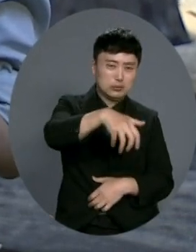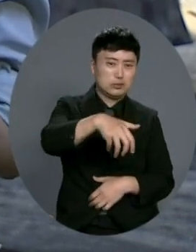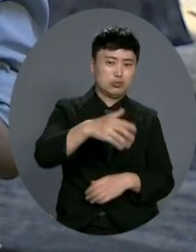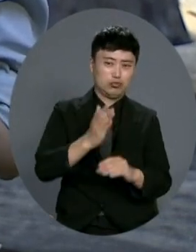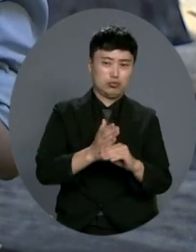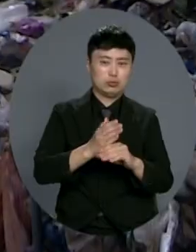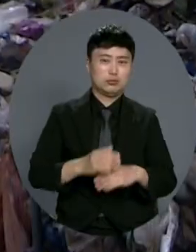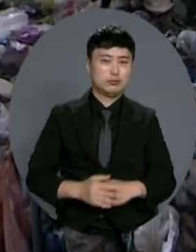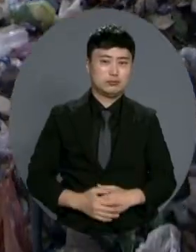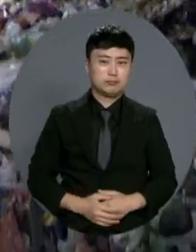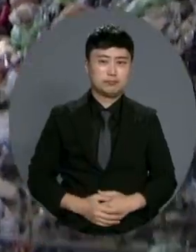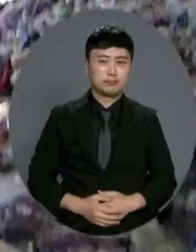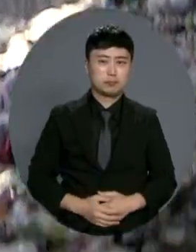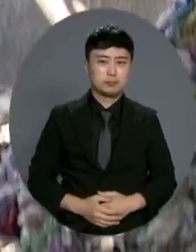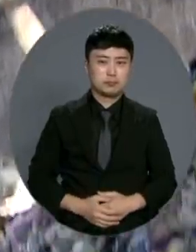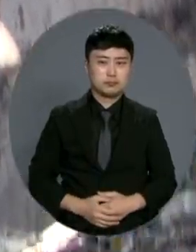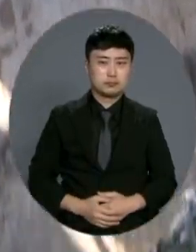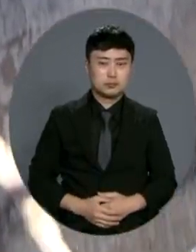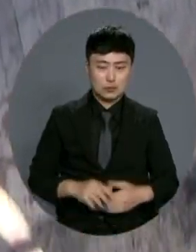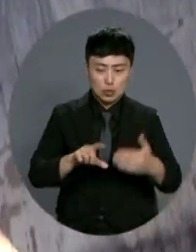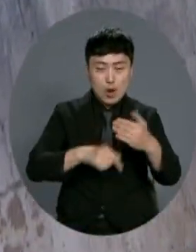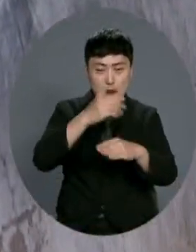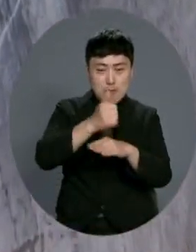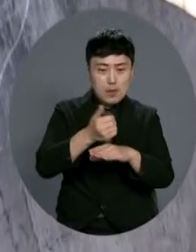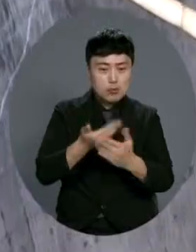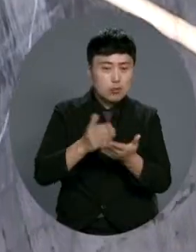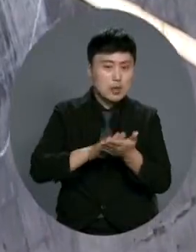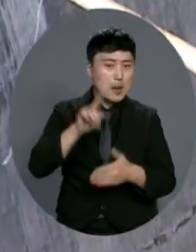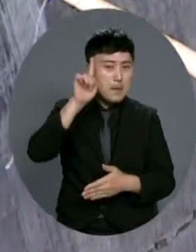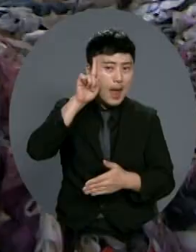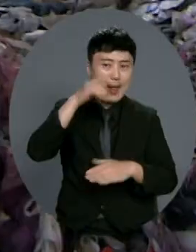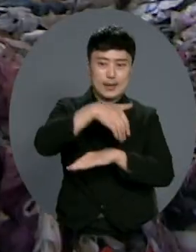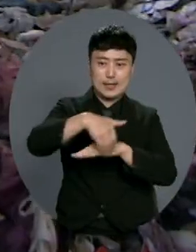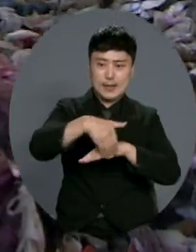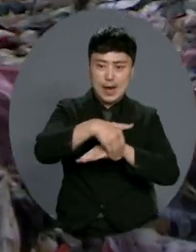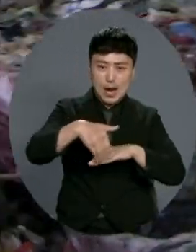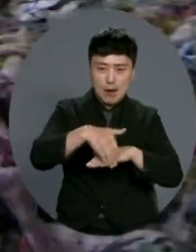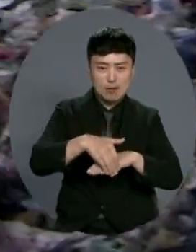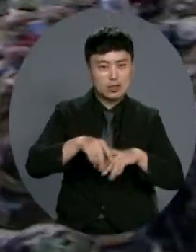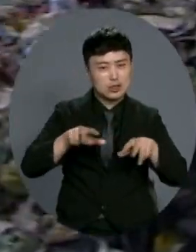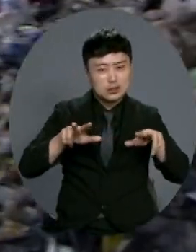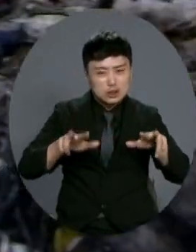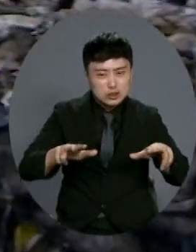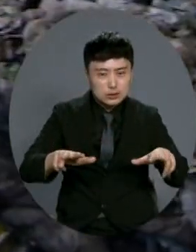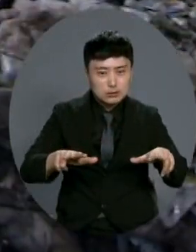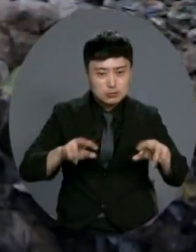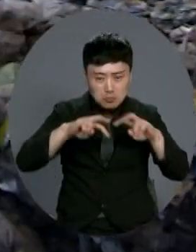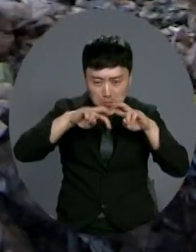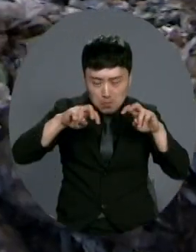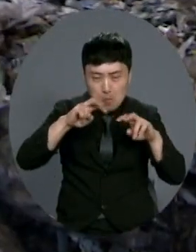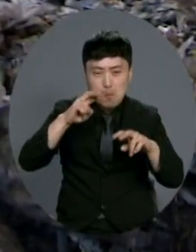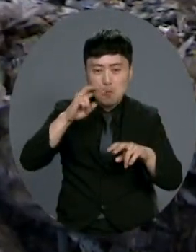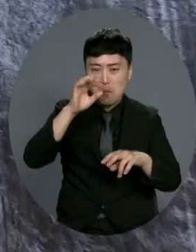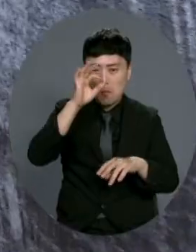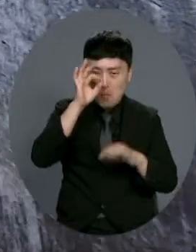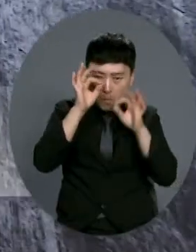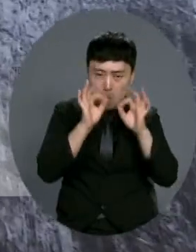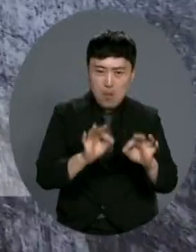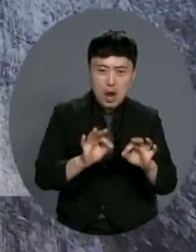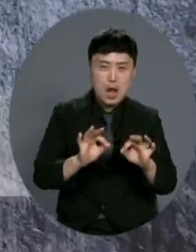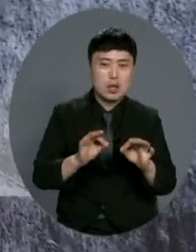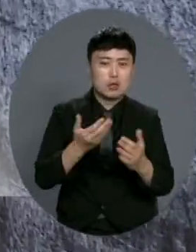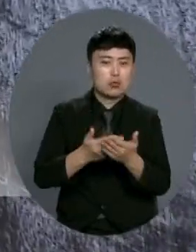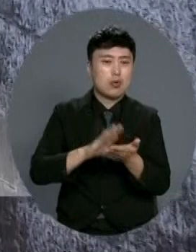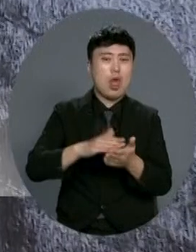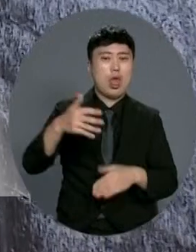있습니다. 당초 이달 말쯤 정상 가동될 계획이었지만 아직 복구 작업도 시작하지 못했습니다. 화재가